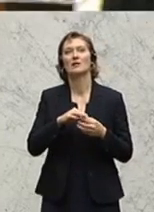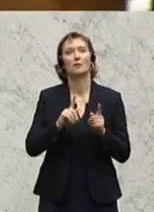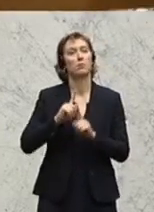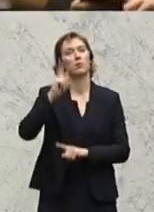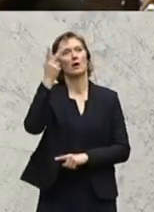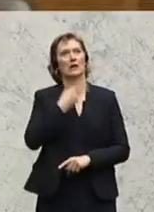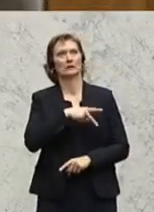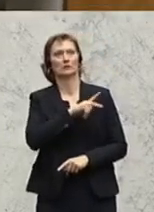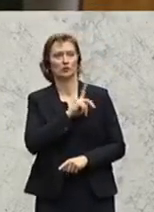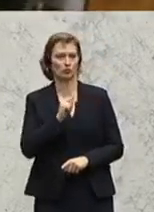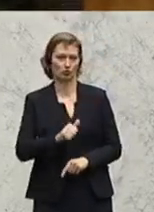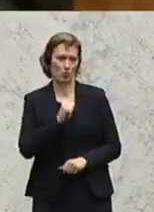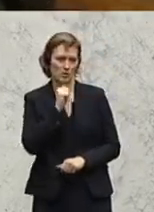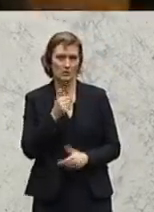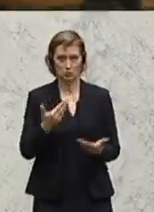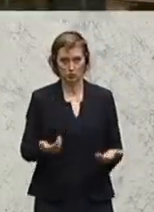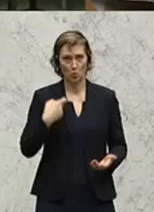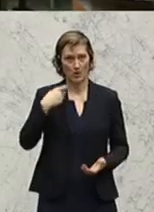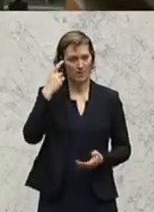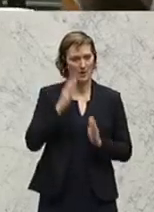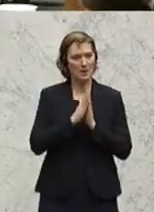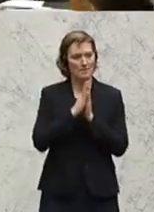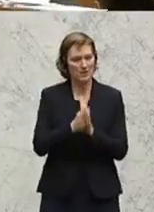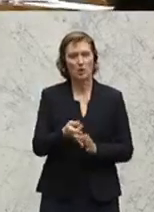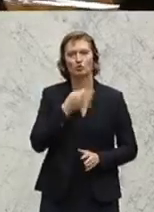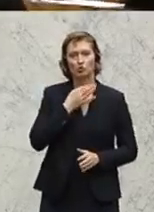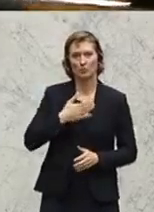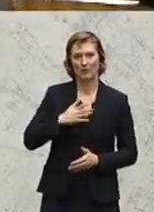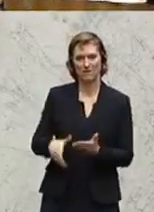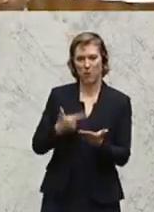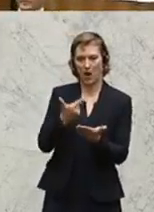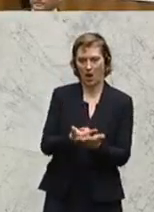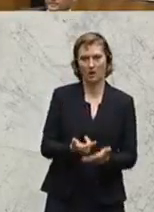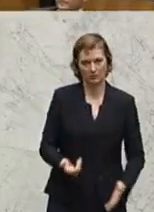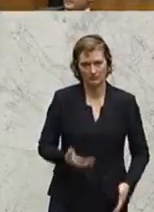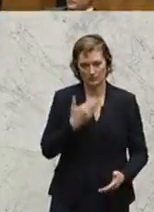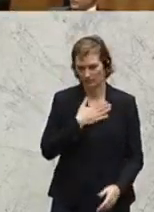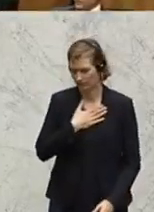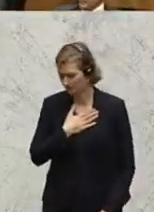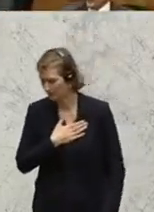unverhältnismäßigen Risiken eingegangen werden. In diesem Sinn bitte ich um Zustimmung zu dieser Vorlage.